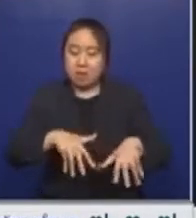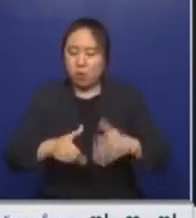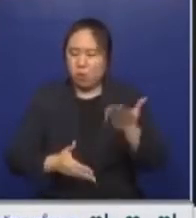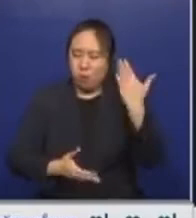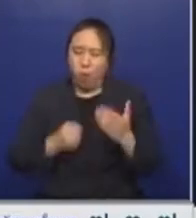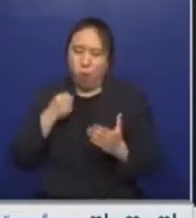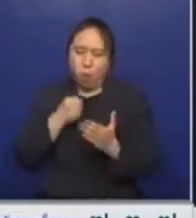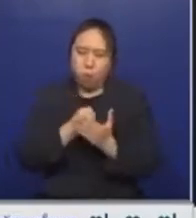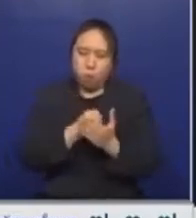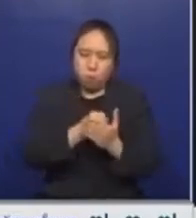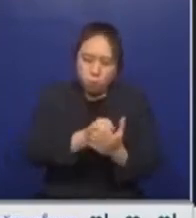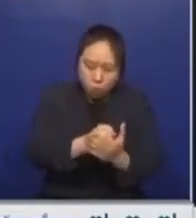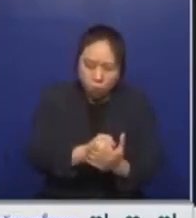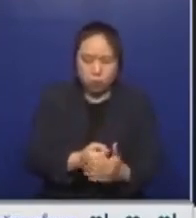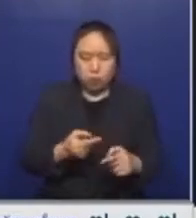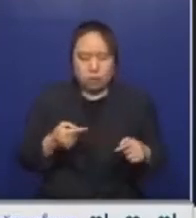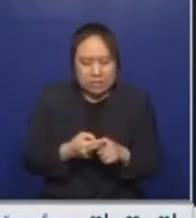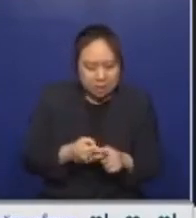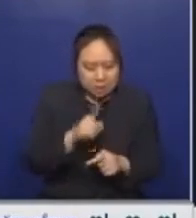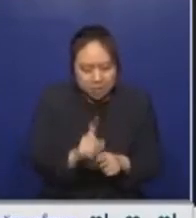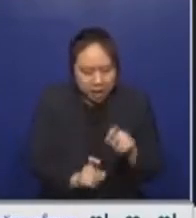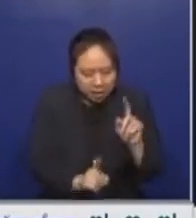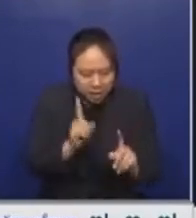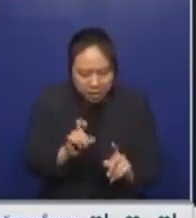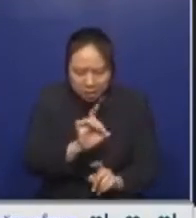อสู้เรียกร้องจนบาดเจ็บล้มตายไป